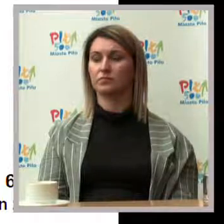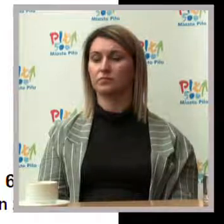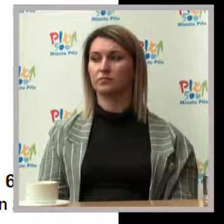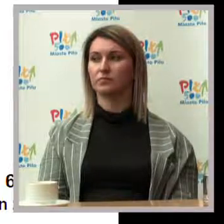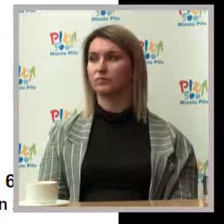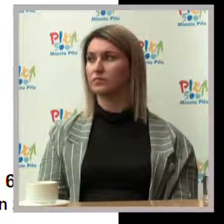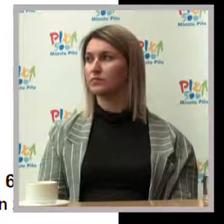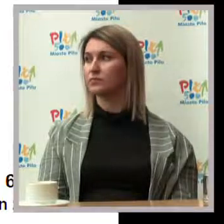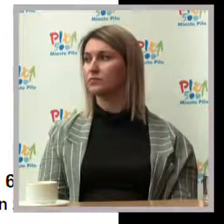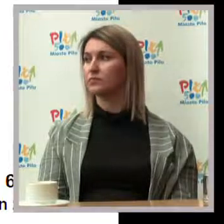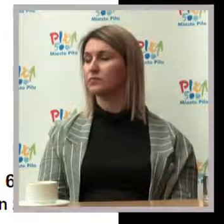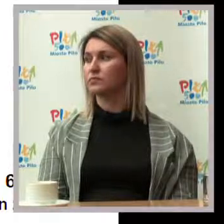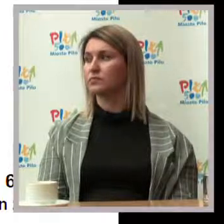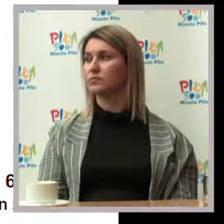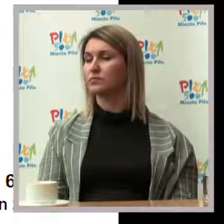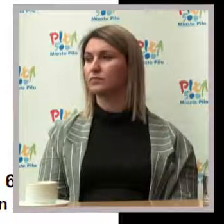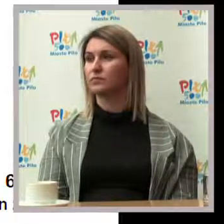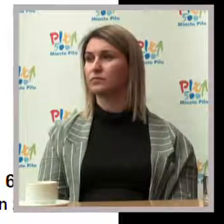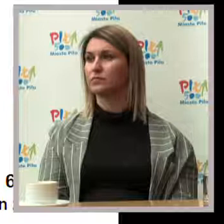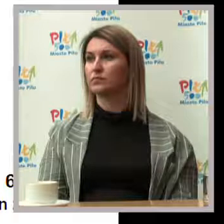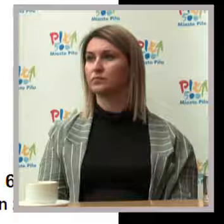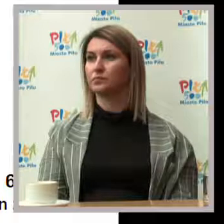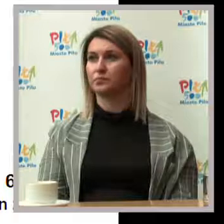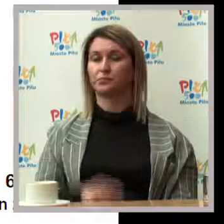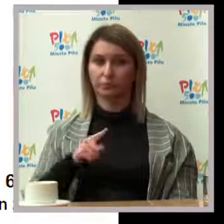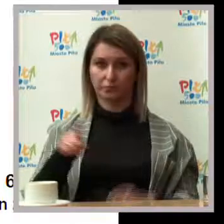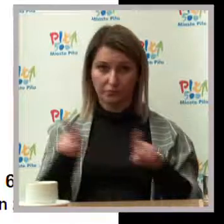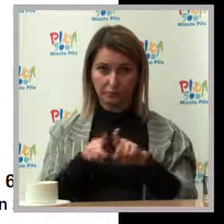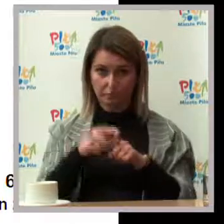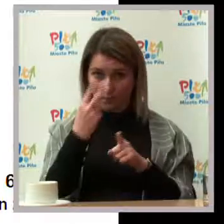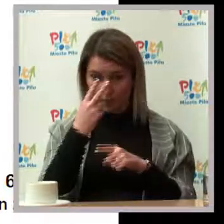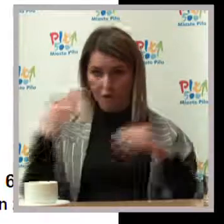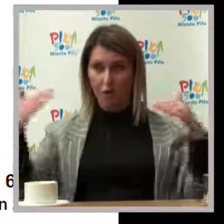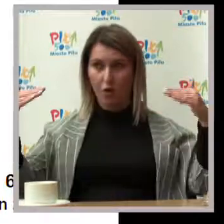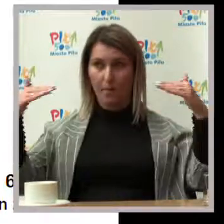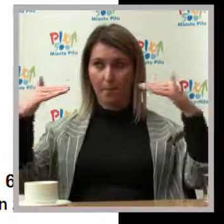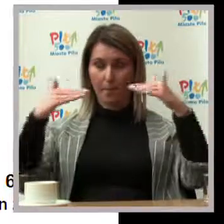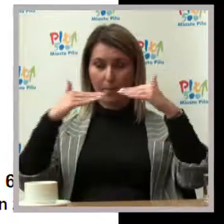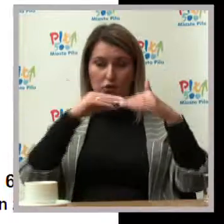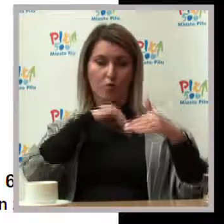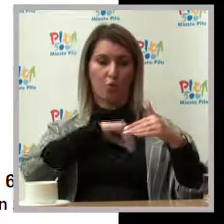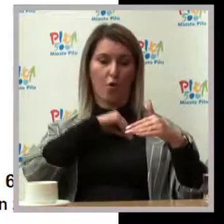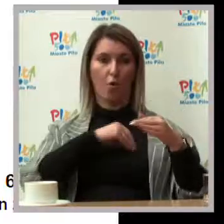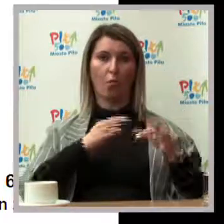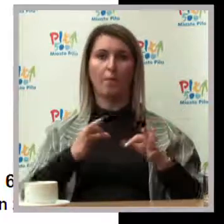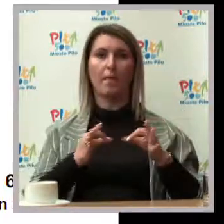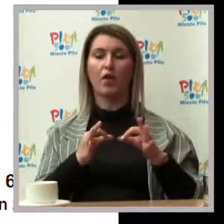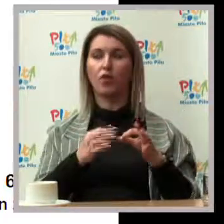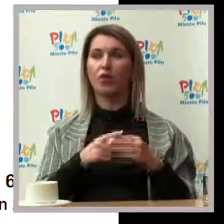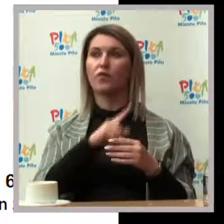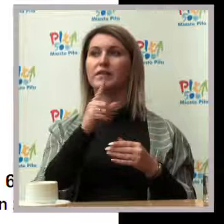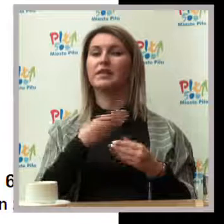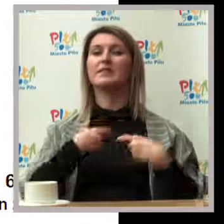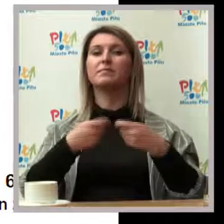Proszę Państwa, tutaj kwotowo pokazujemy Państwu podział w zakresie dochodów majątkowych ze sprzedaży